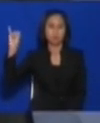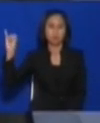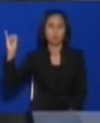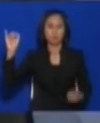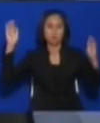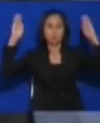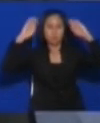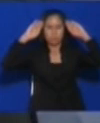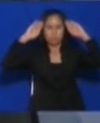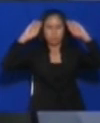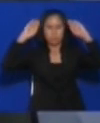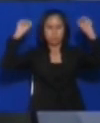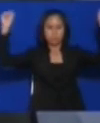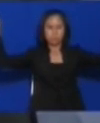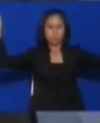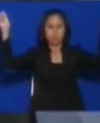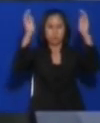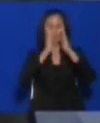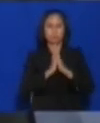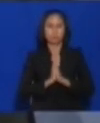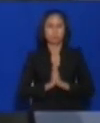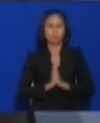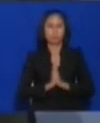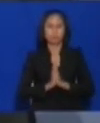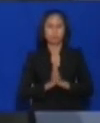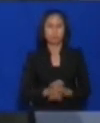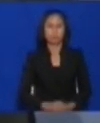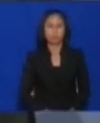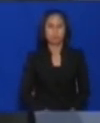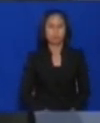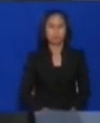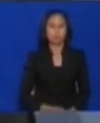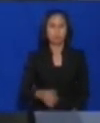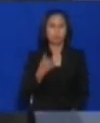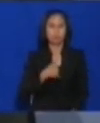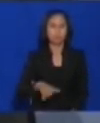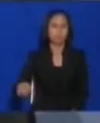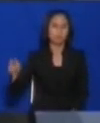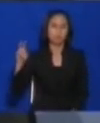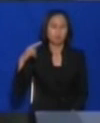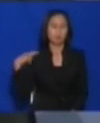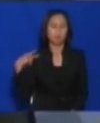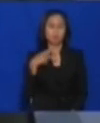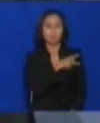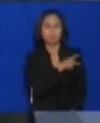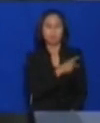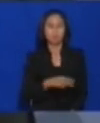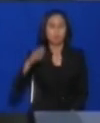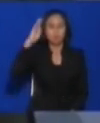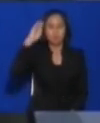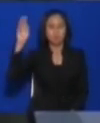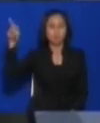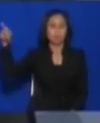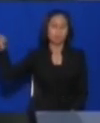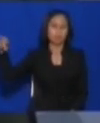assalamualaikum warahmatullahi wabarakatuh yang kami hormati KPUD kota Tegal yang kami hormati